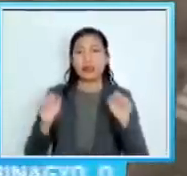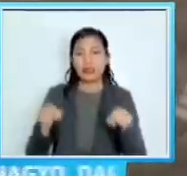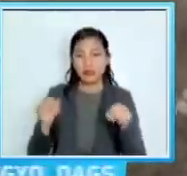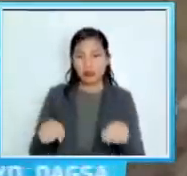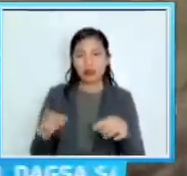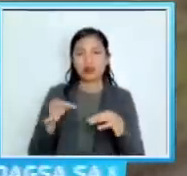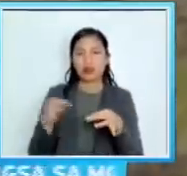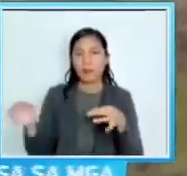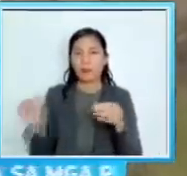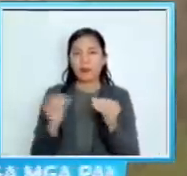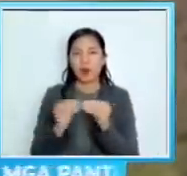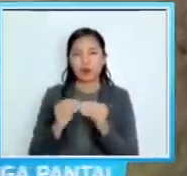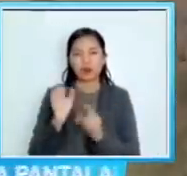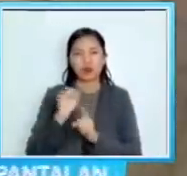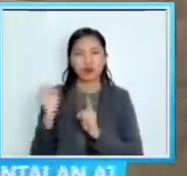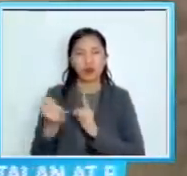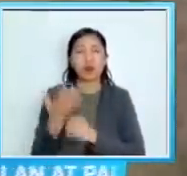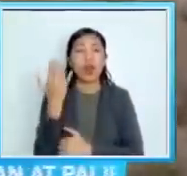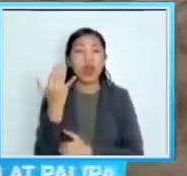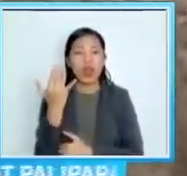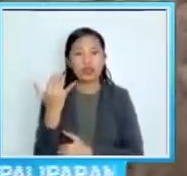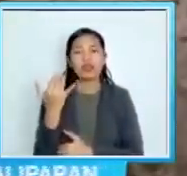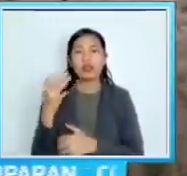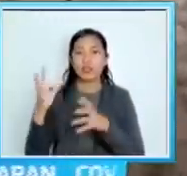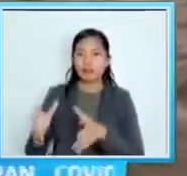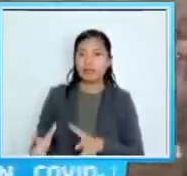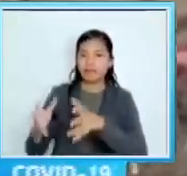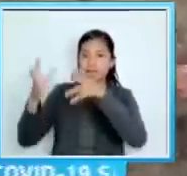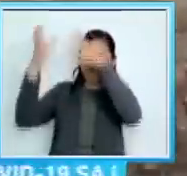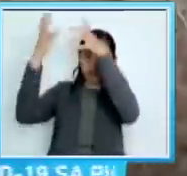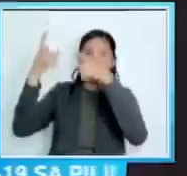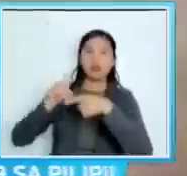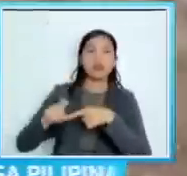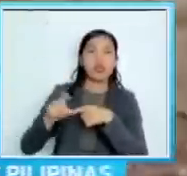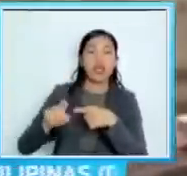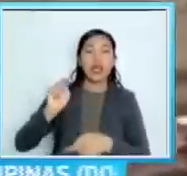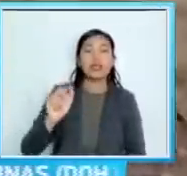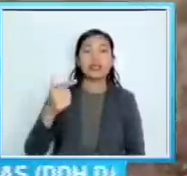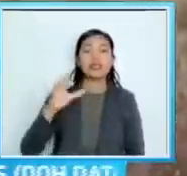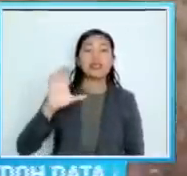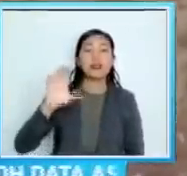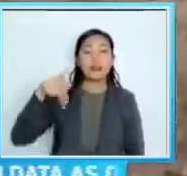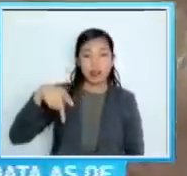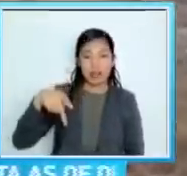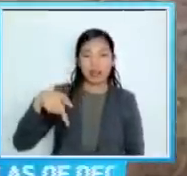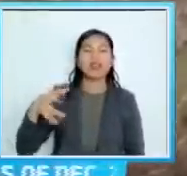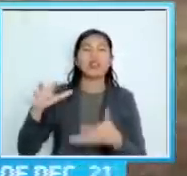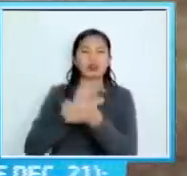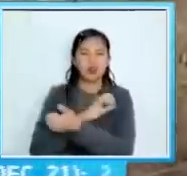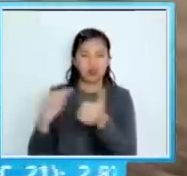Sinira kasi ng bagyong Odette ang mga transmission tower ng National Grid Corporation of the Philippines tulad dito sa Cebu at Bohol. Ang sabi ng